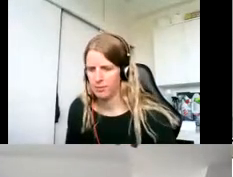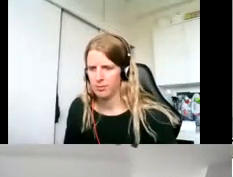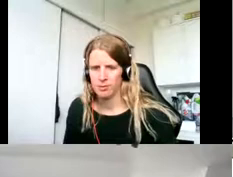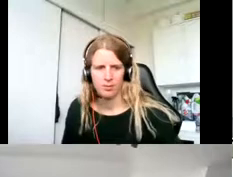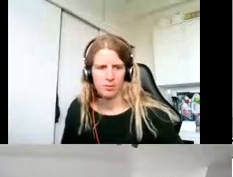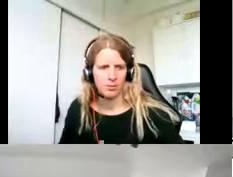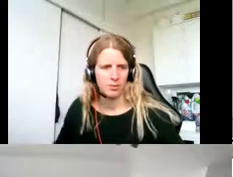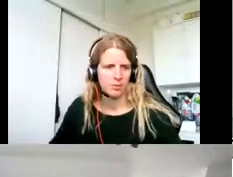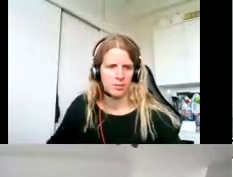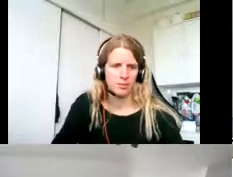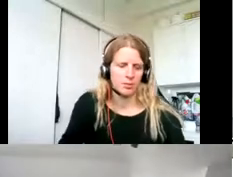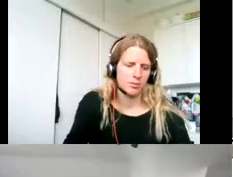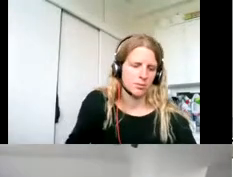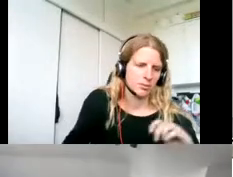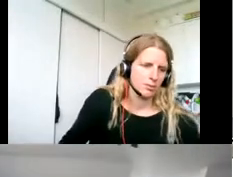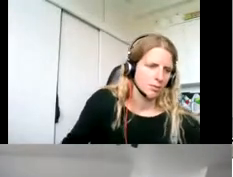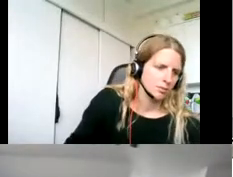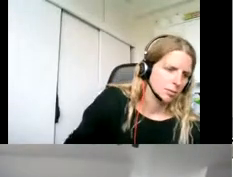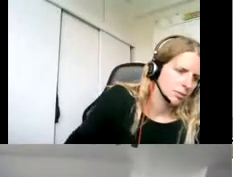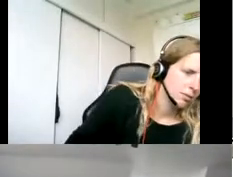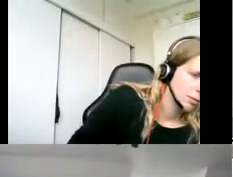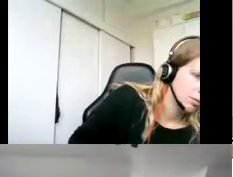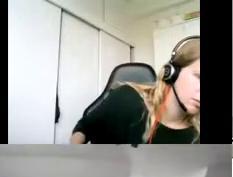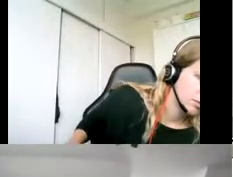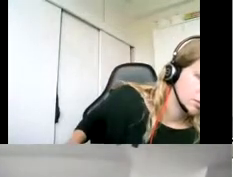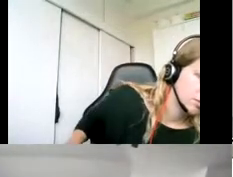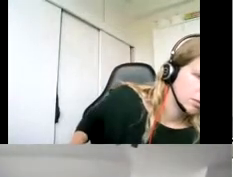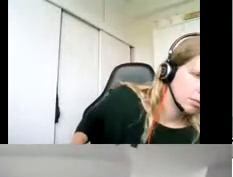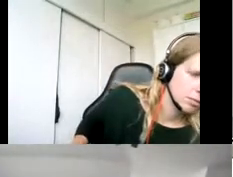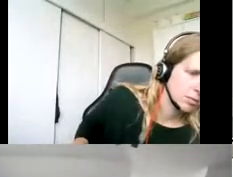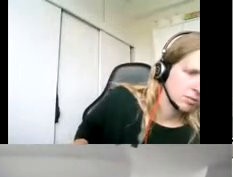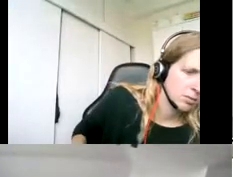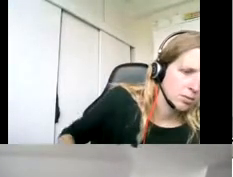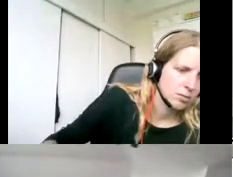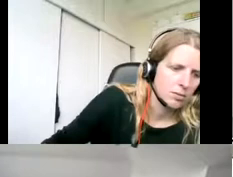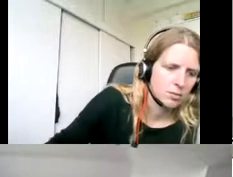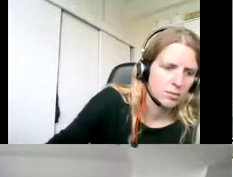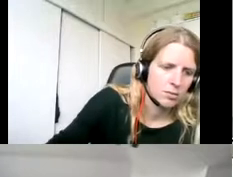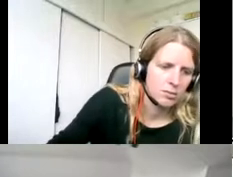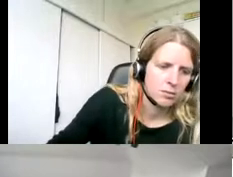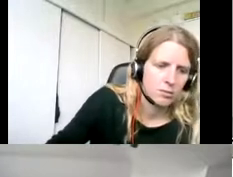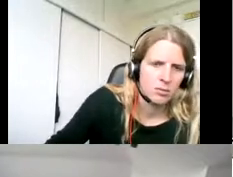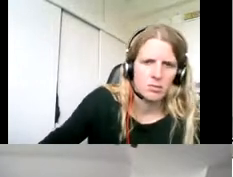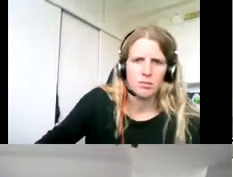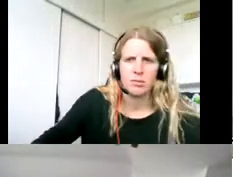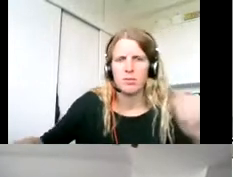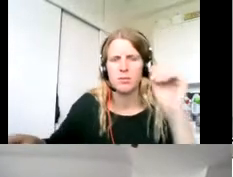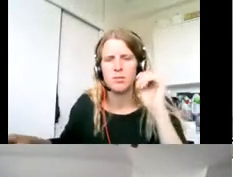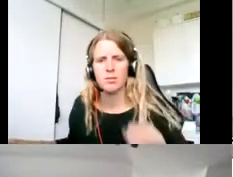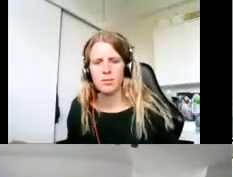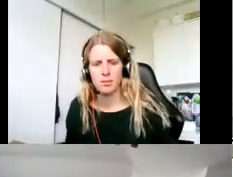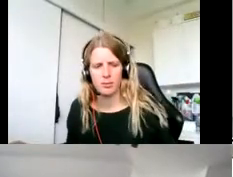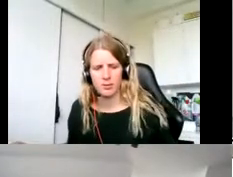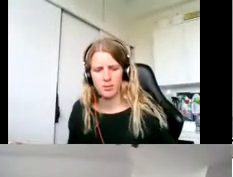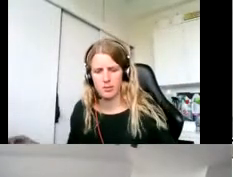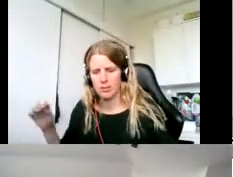heel je zomervakantie in te plannen. Maar we zijn er ons ook van bewust dat dat een beetje indruist tegen de logica van de weekbubbels. Want als een kind maar